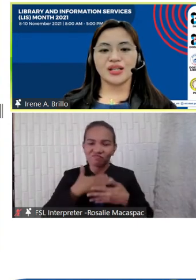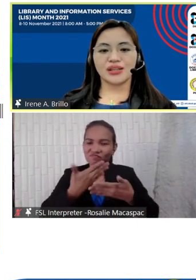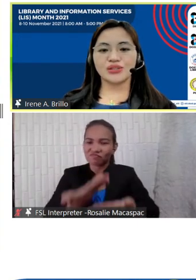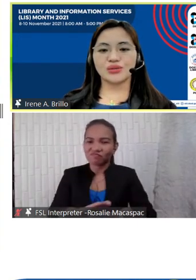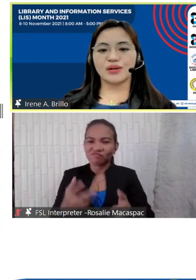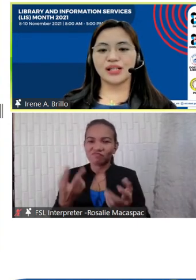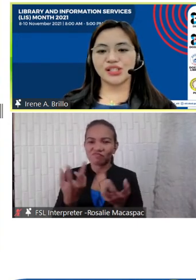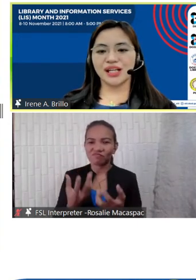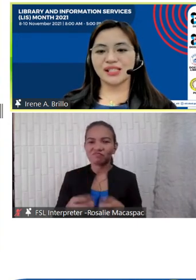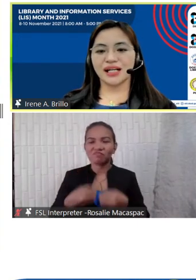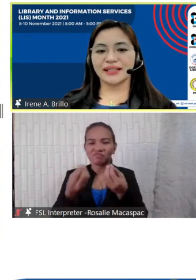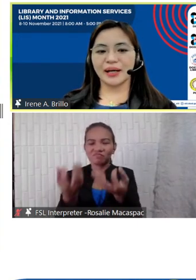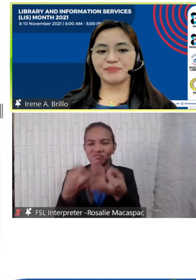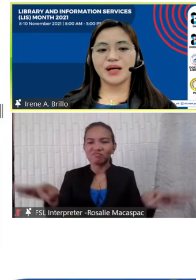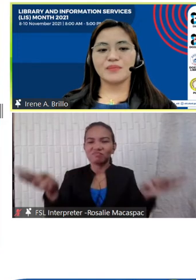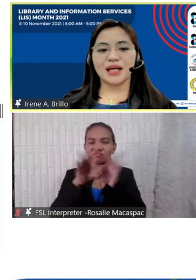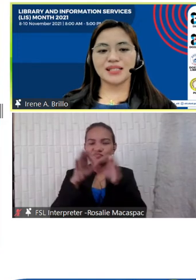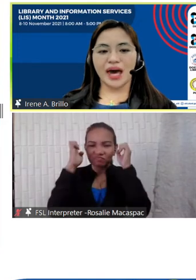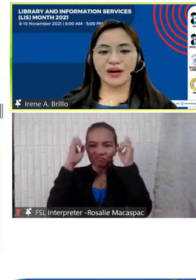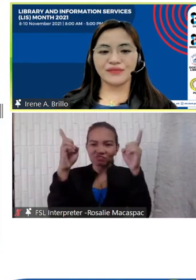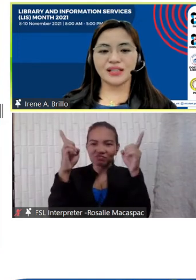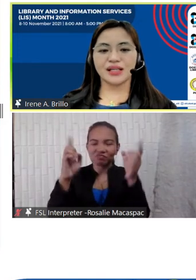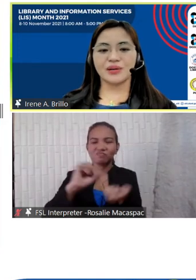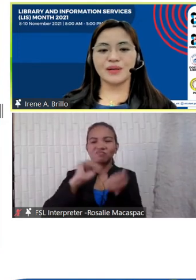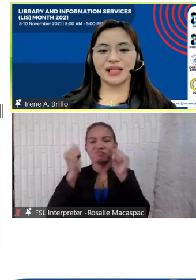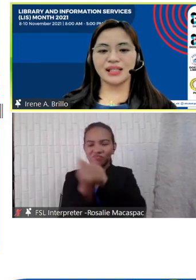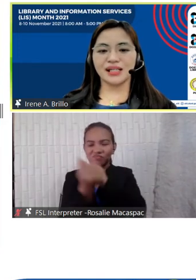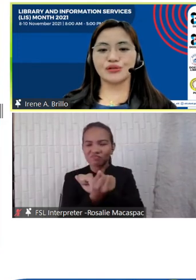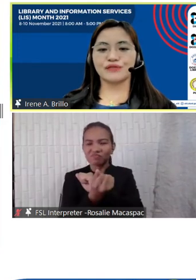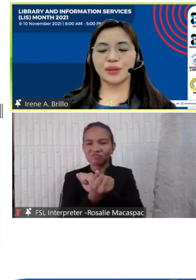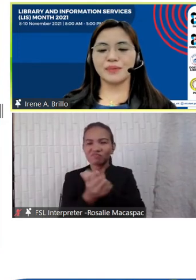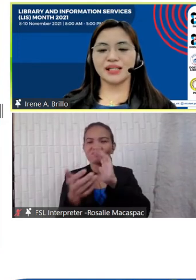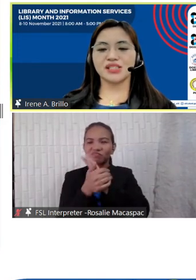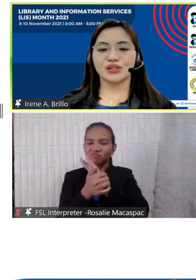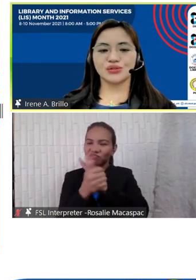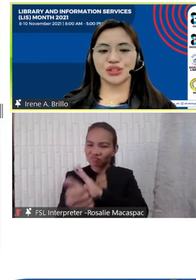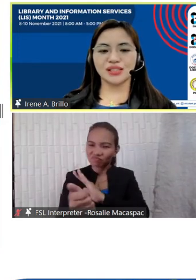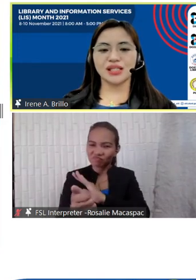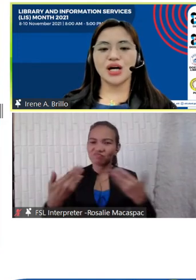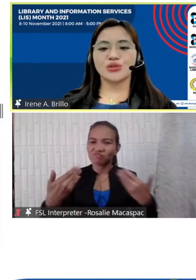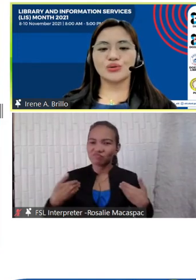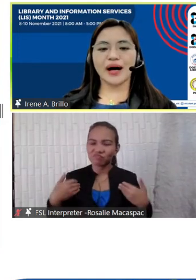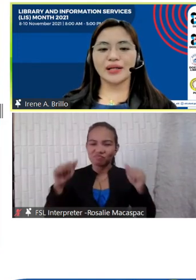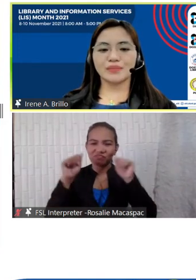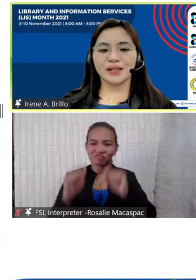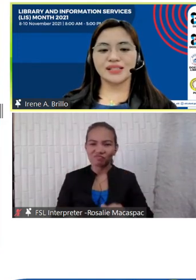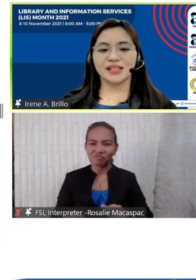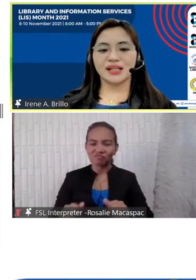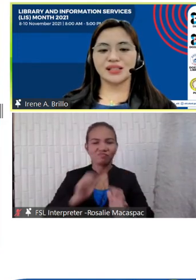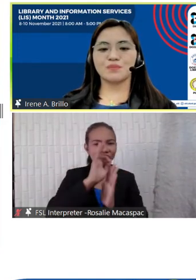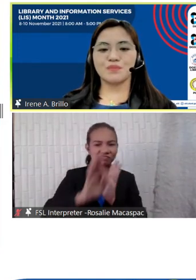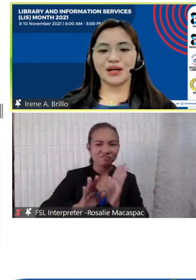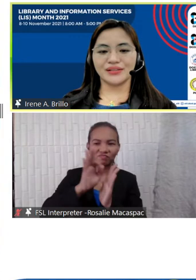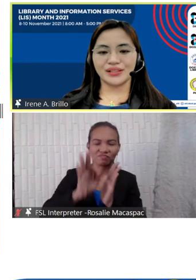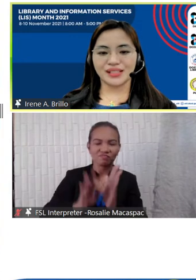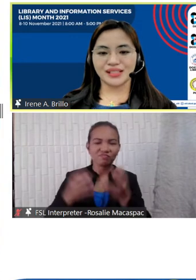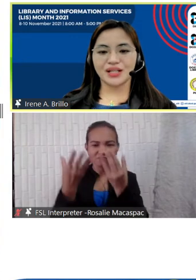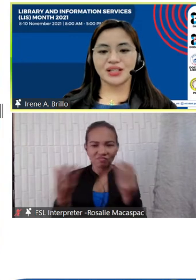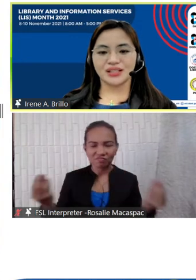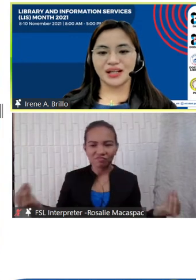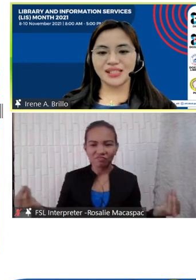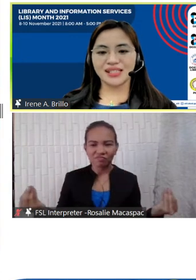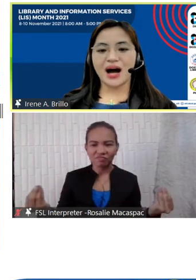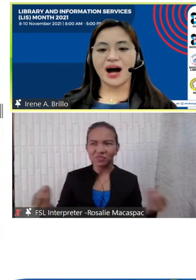education, those who are change adept, plus having the ability to formulate solutions to unprecedented